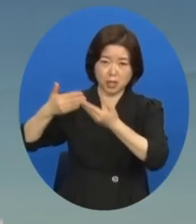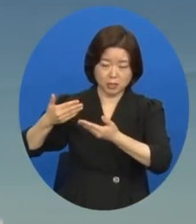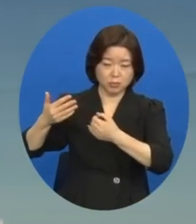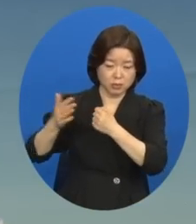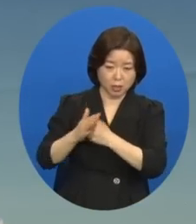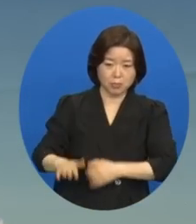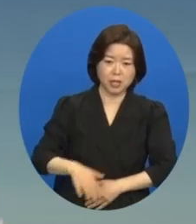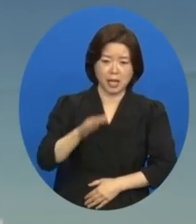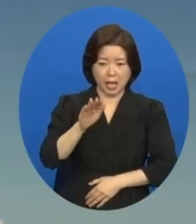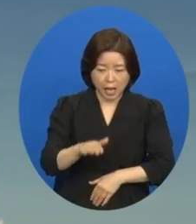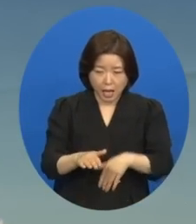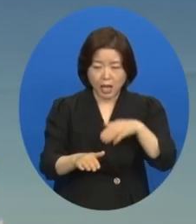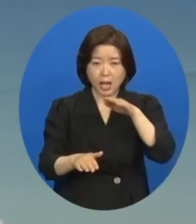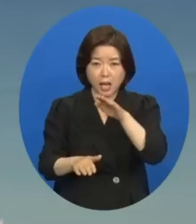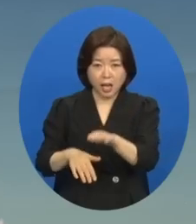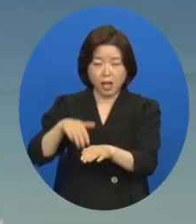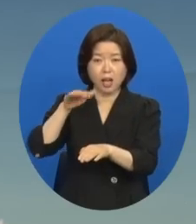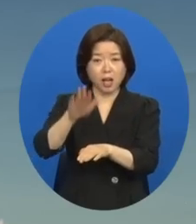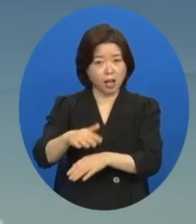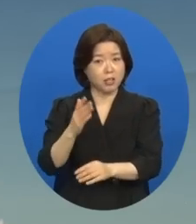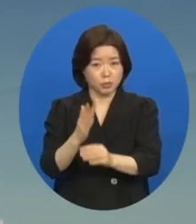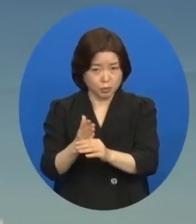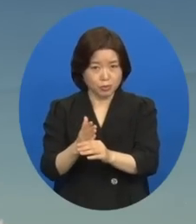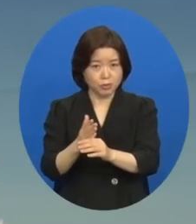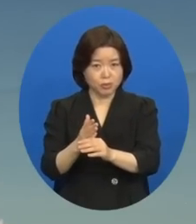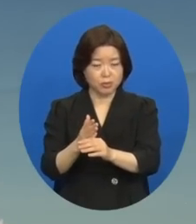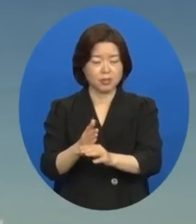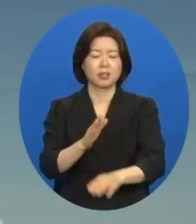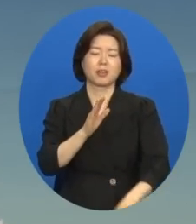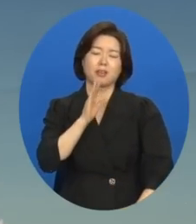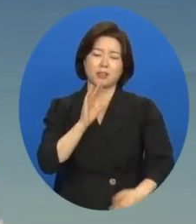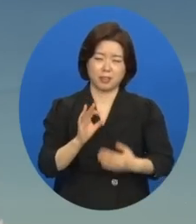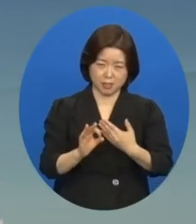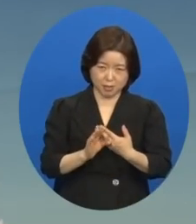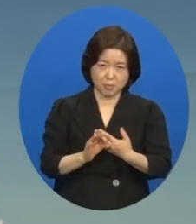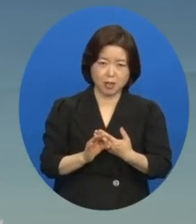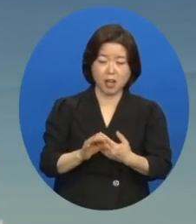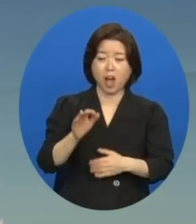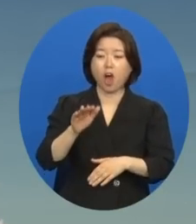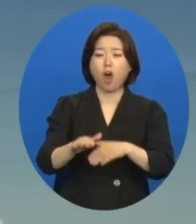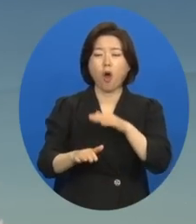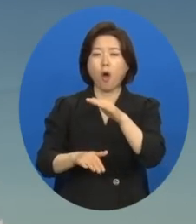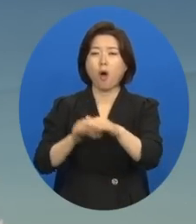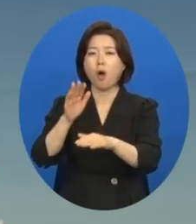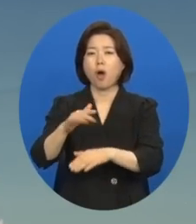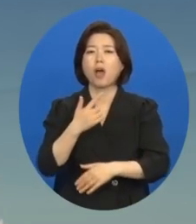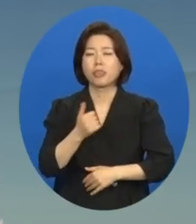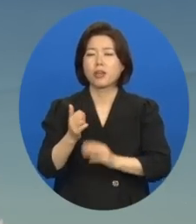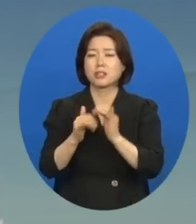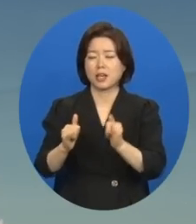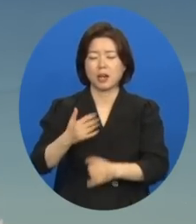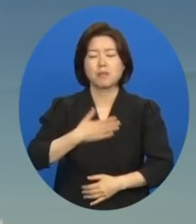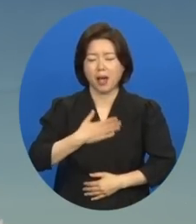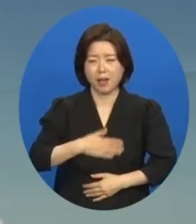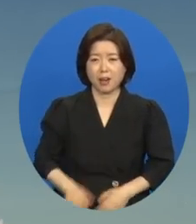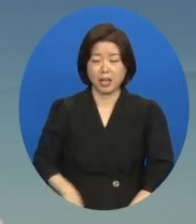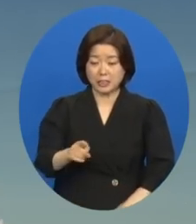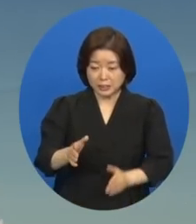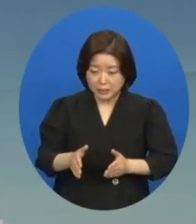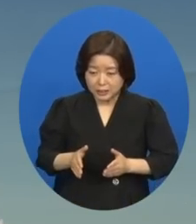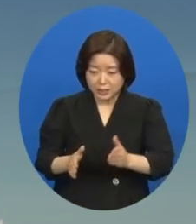걸어가고 계십니까? 그러면 걸어본 자만이 알아요. 그 길